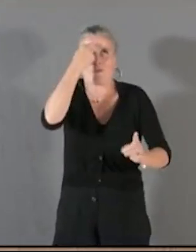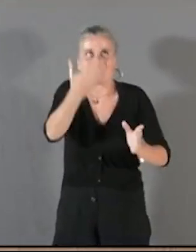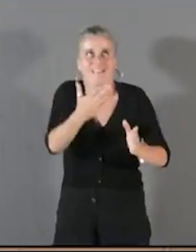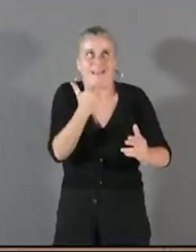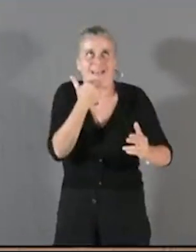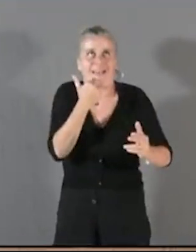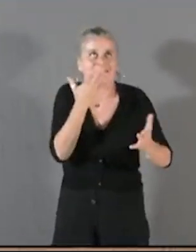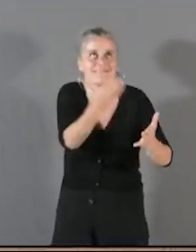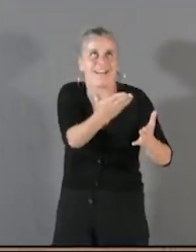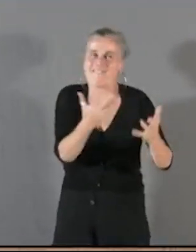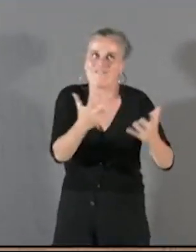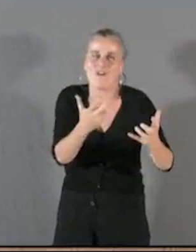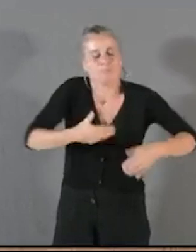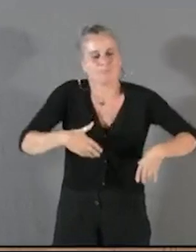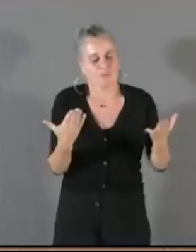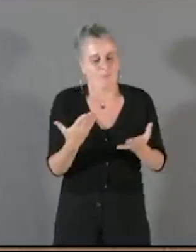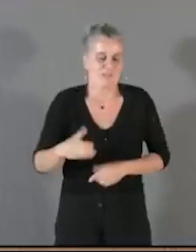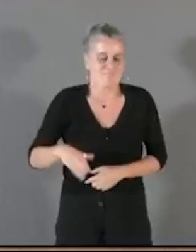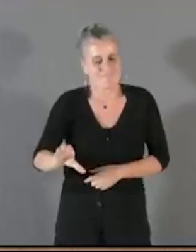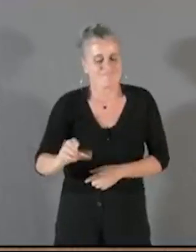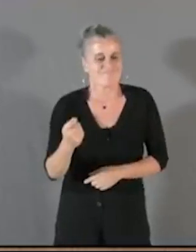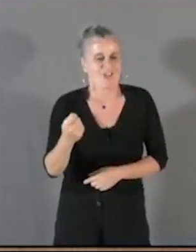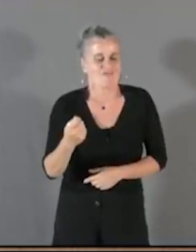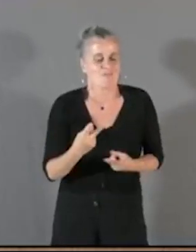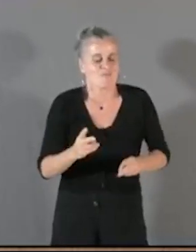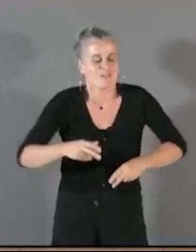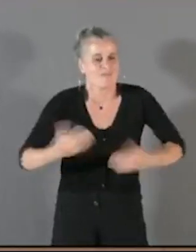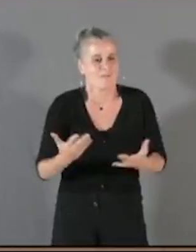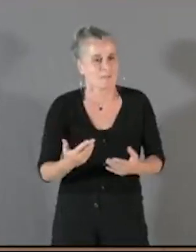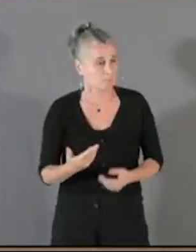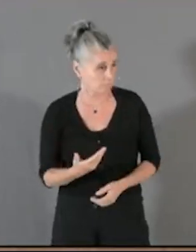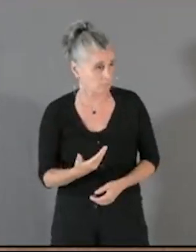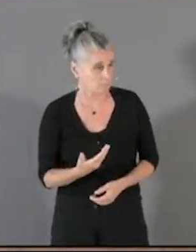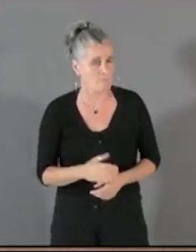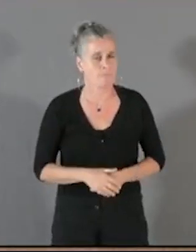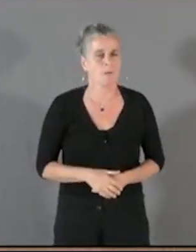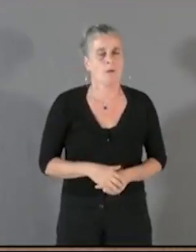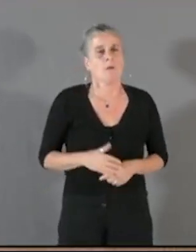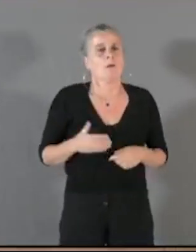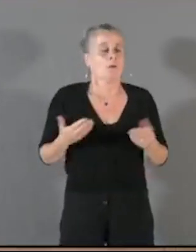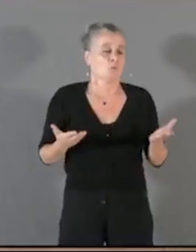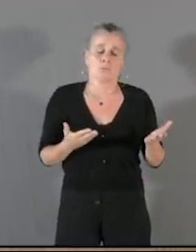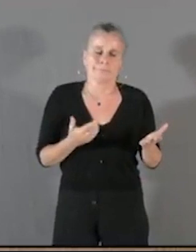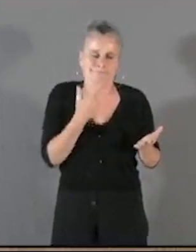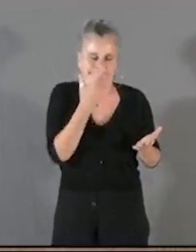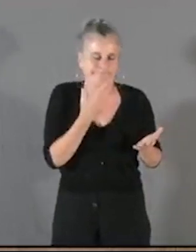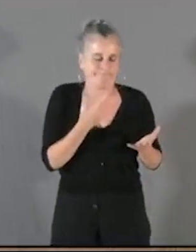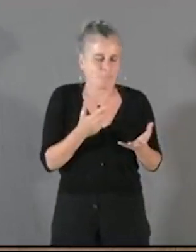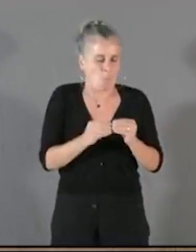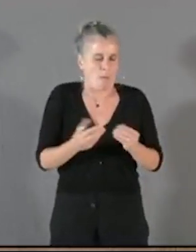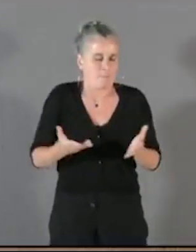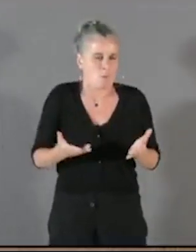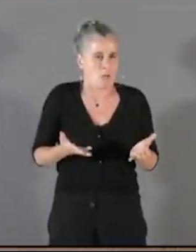Alors, cela créera évidemment un appel d'air, parce que le problème, c'est que ça